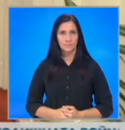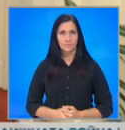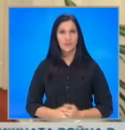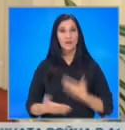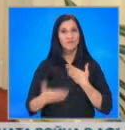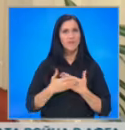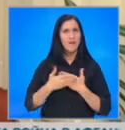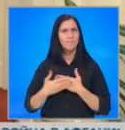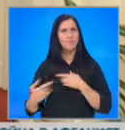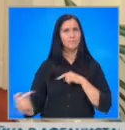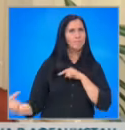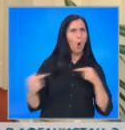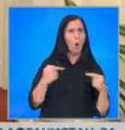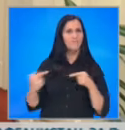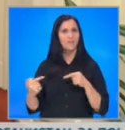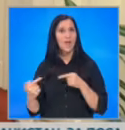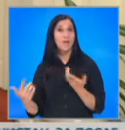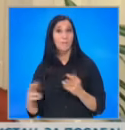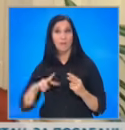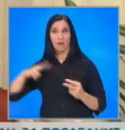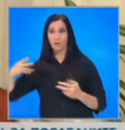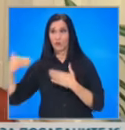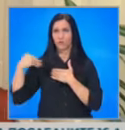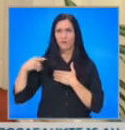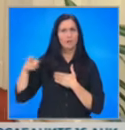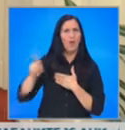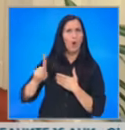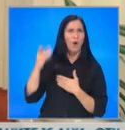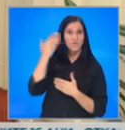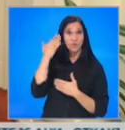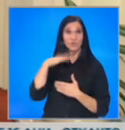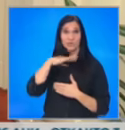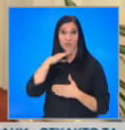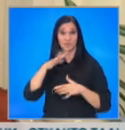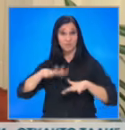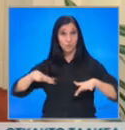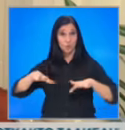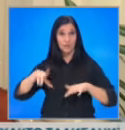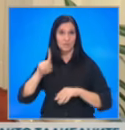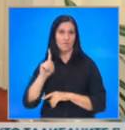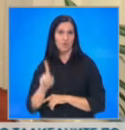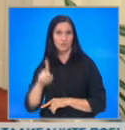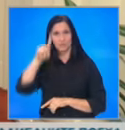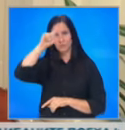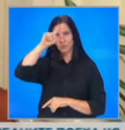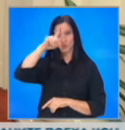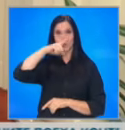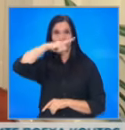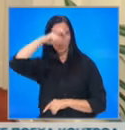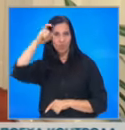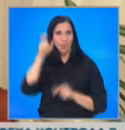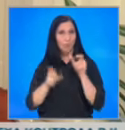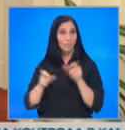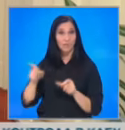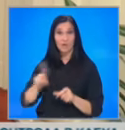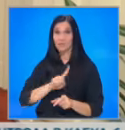Взаимни обвинения, нападки, прехвърляне на отговорност за това кой е виновен, да се стигне до ситуацията, в която столичната